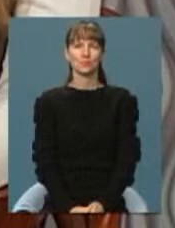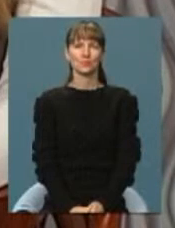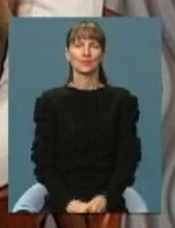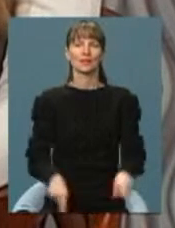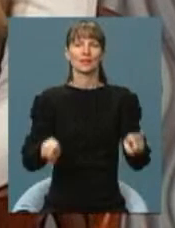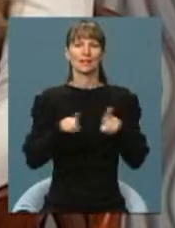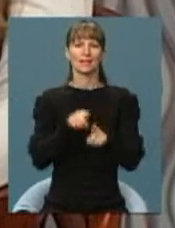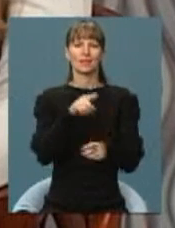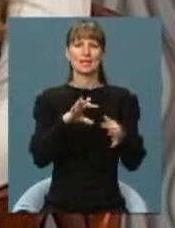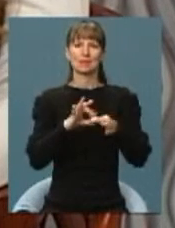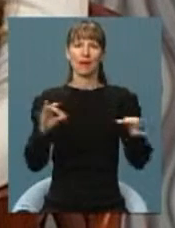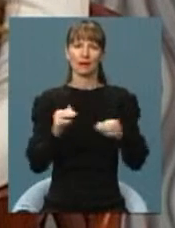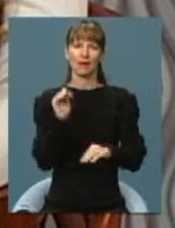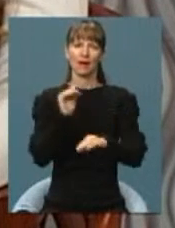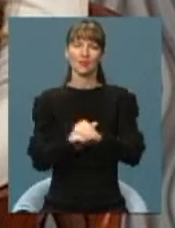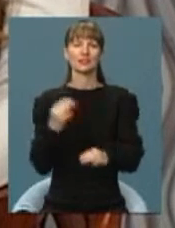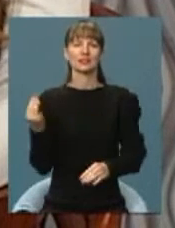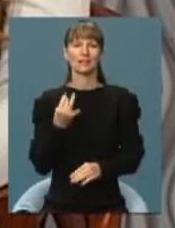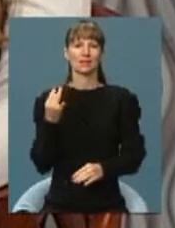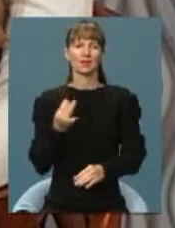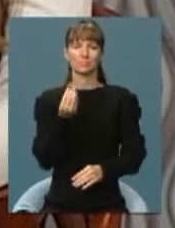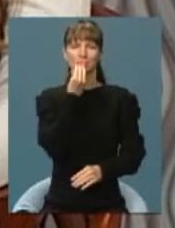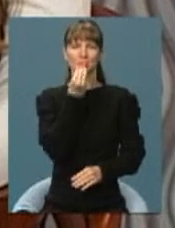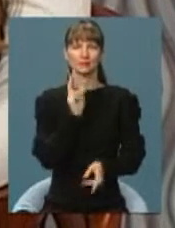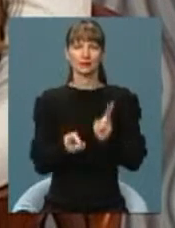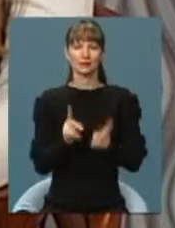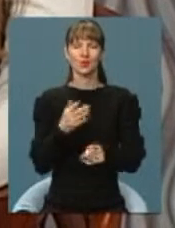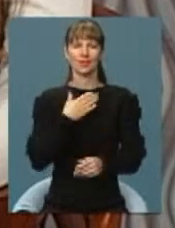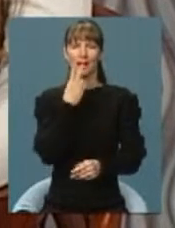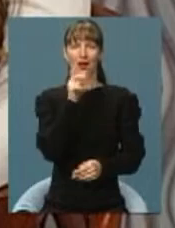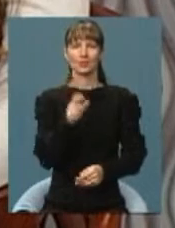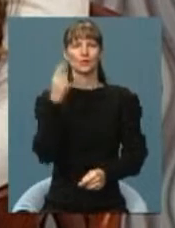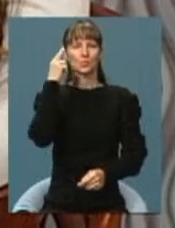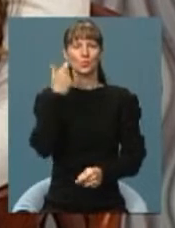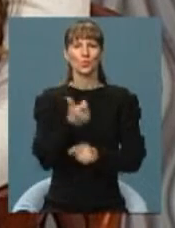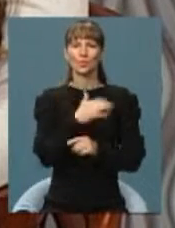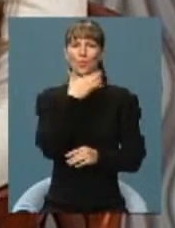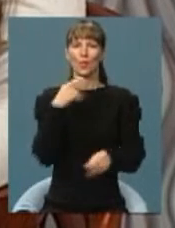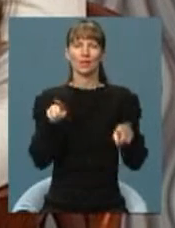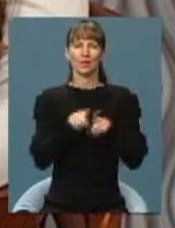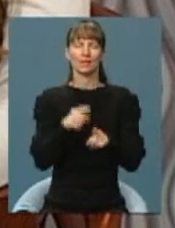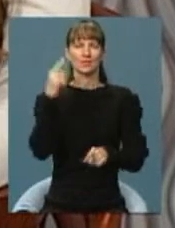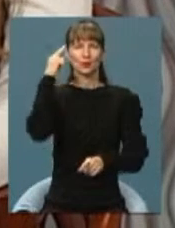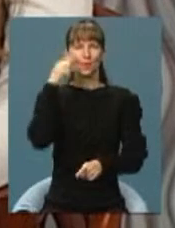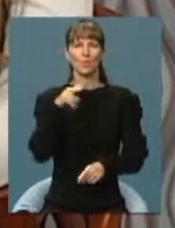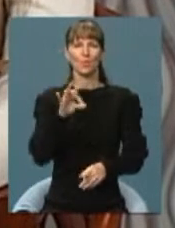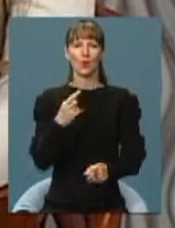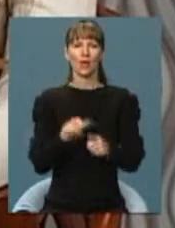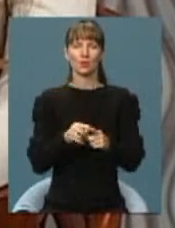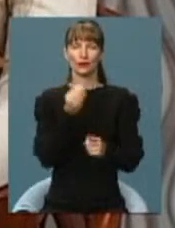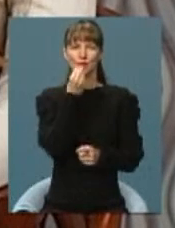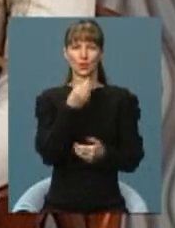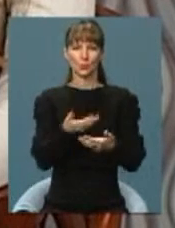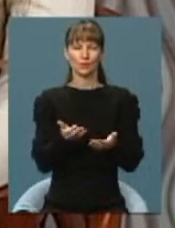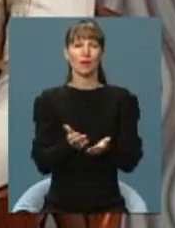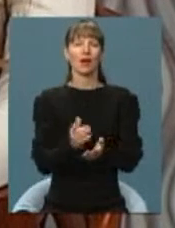Ось такі вони спагетті виявляються цікавими, цікавою стравою, тому що наші глядачі думають дуже багато таких цікавих думок про цю страву. А